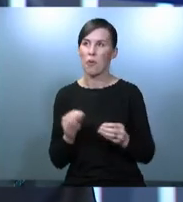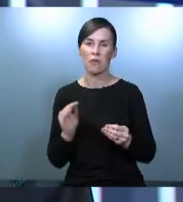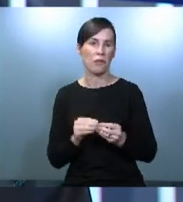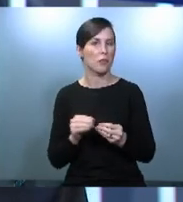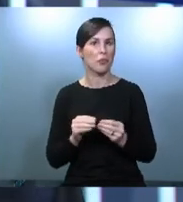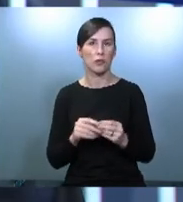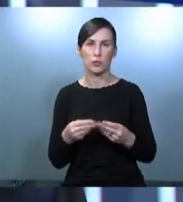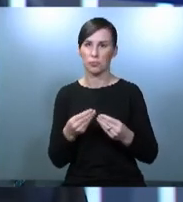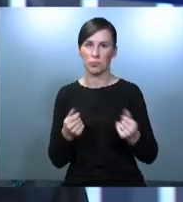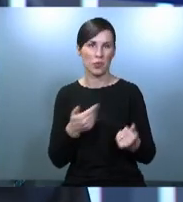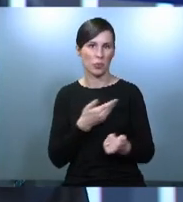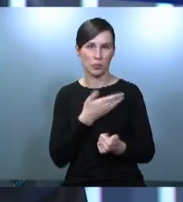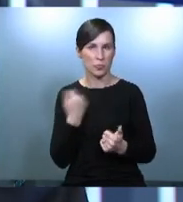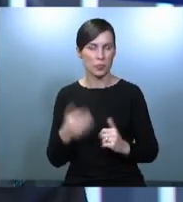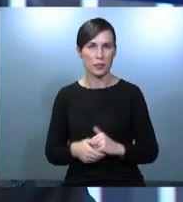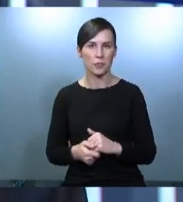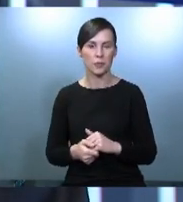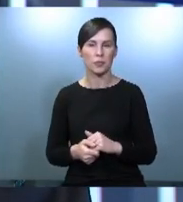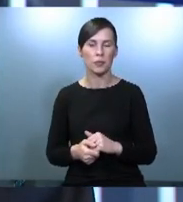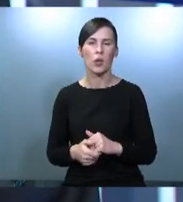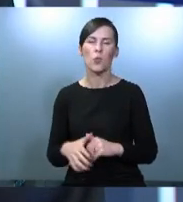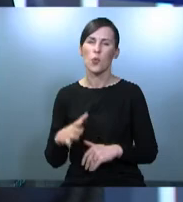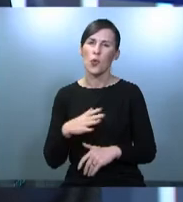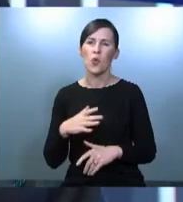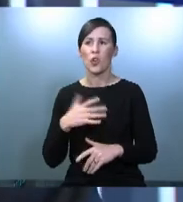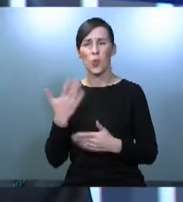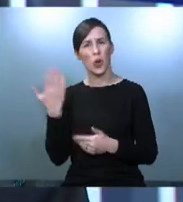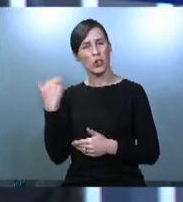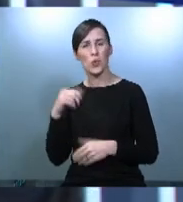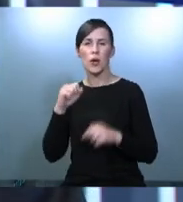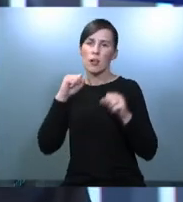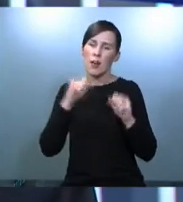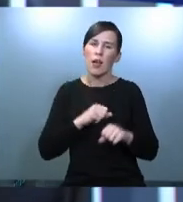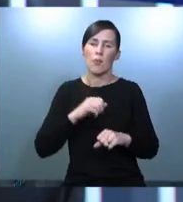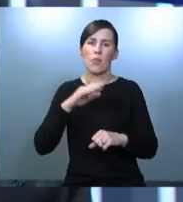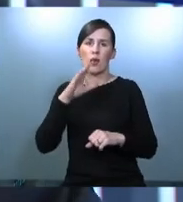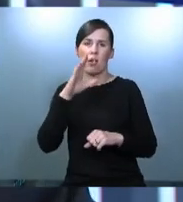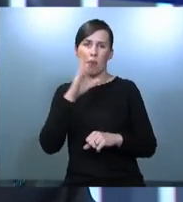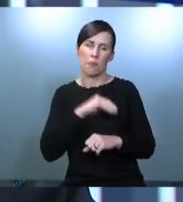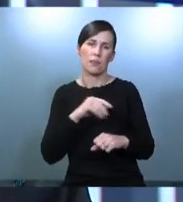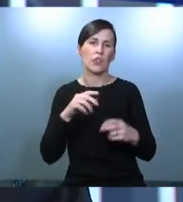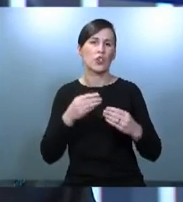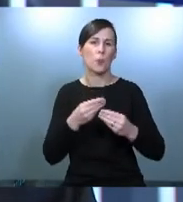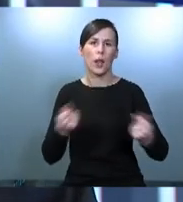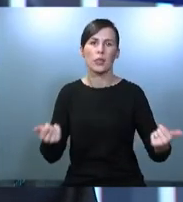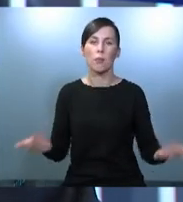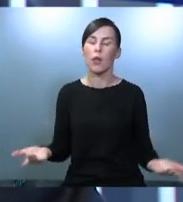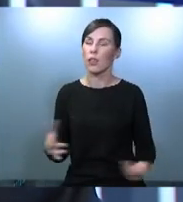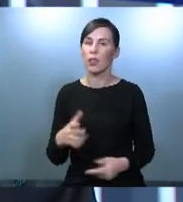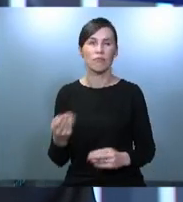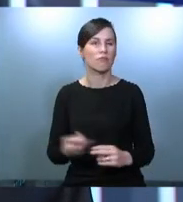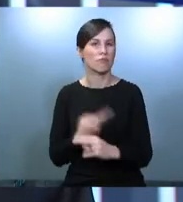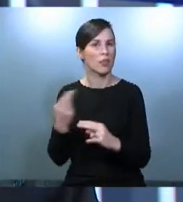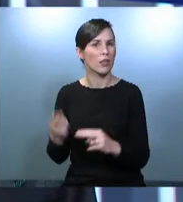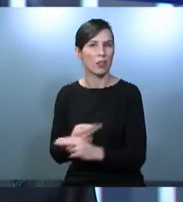įsiaiškino, bet, reiškia, galima buvo ją ir spręsti taip pat. Kita problema čia, žinoma, jinai susijusi